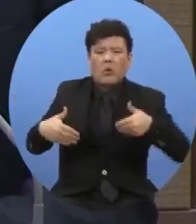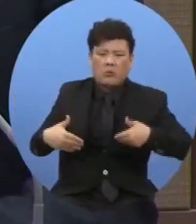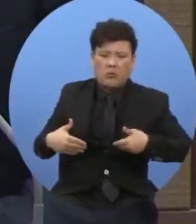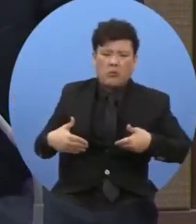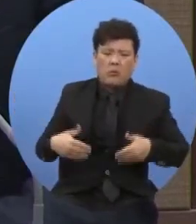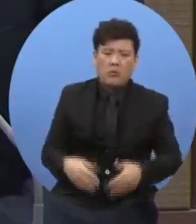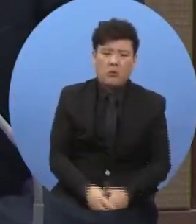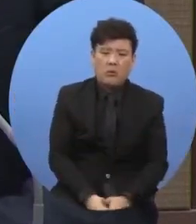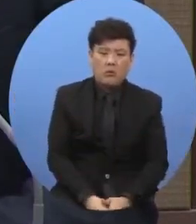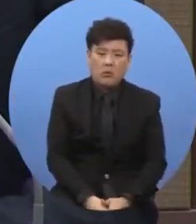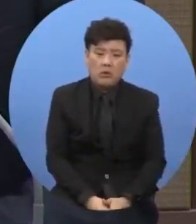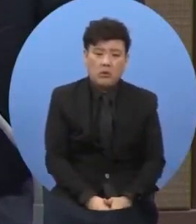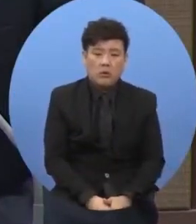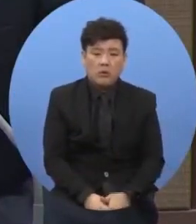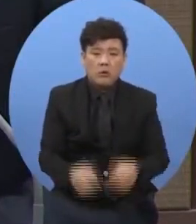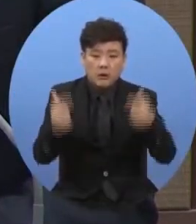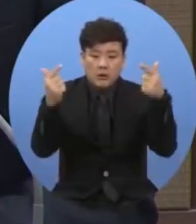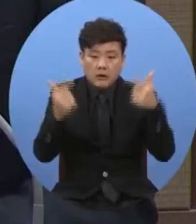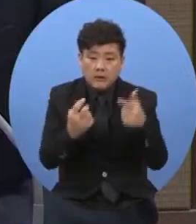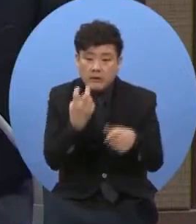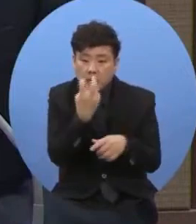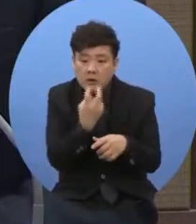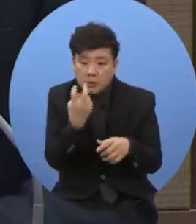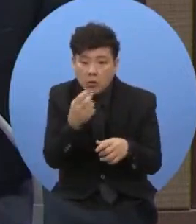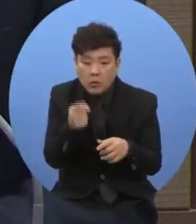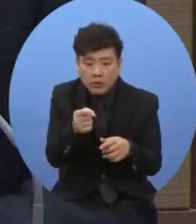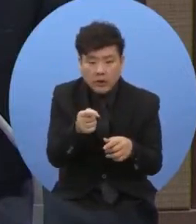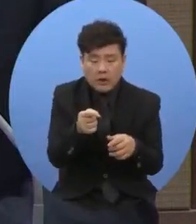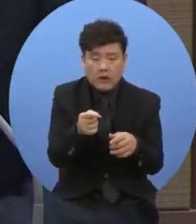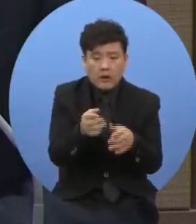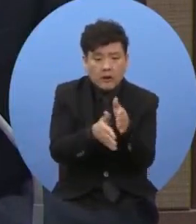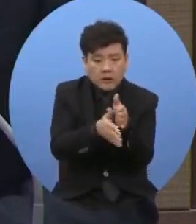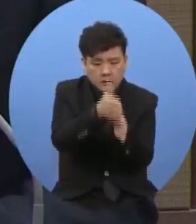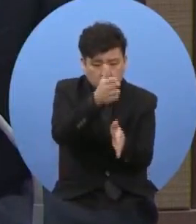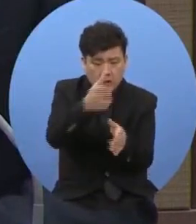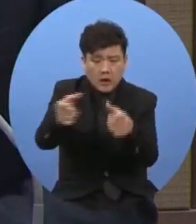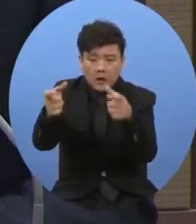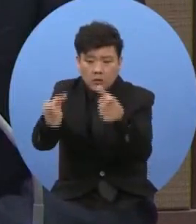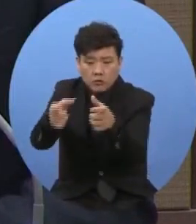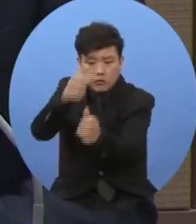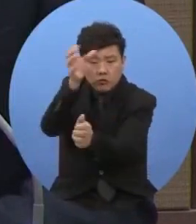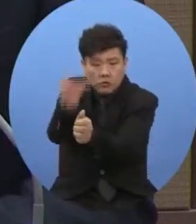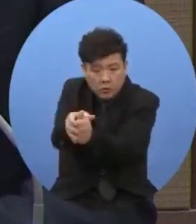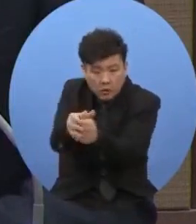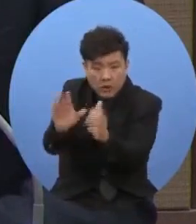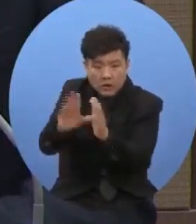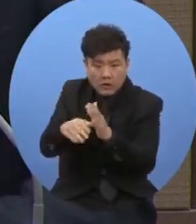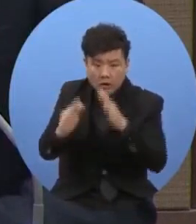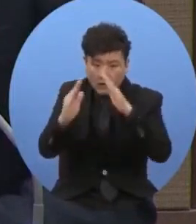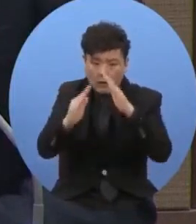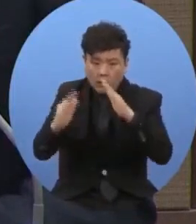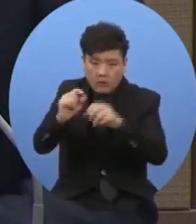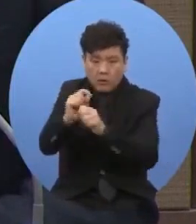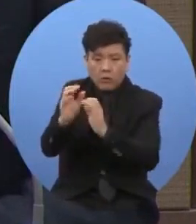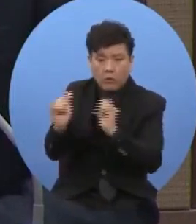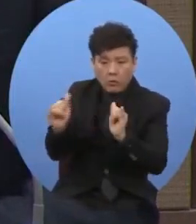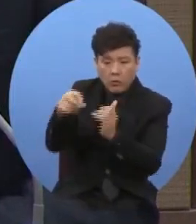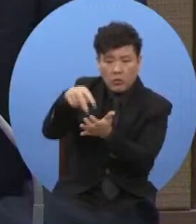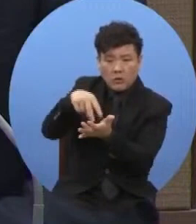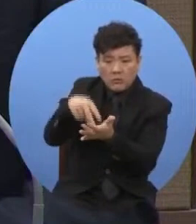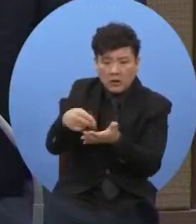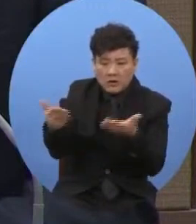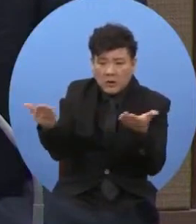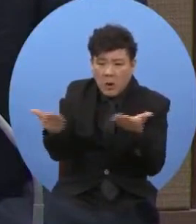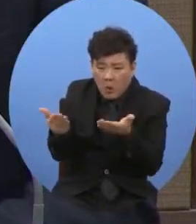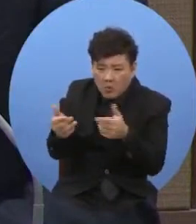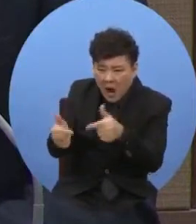일각에서는 이제 그 늘봄의 영역이 지자체로 뭐 업무 이관이 될 때 지자체 공무원들도 입장에서는 이제 업무 부담이 생기는 거 아닙니까? 또